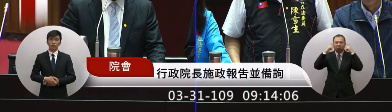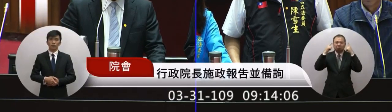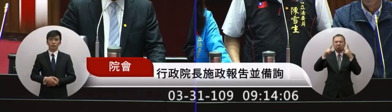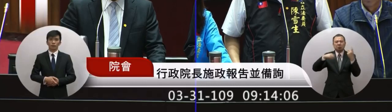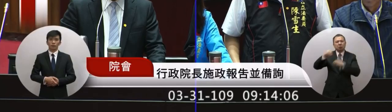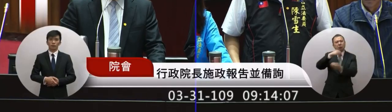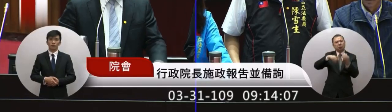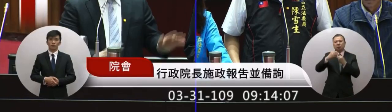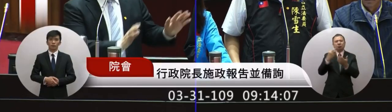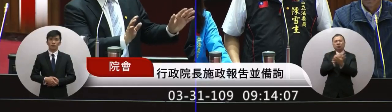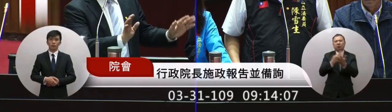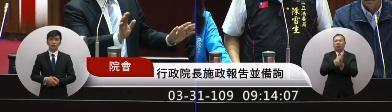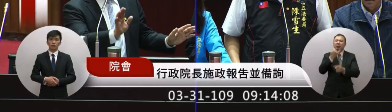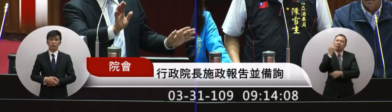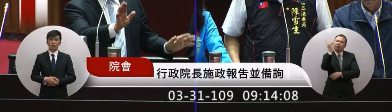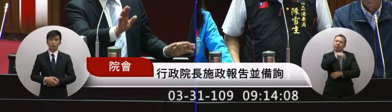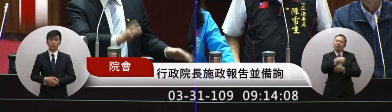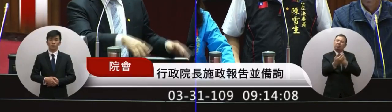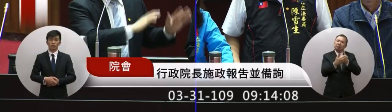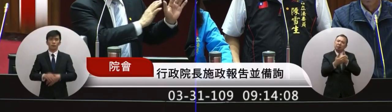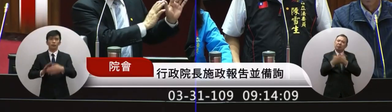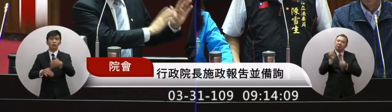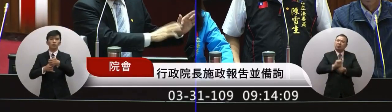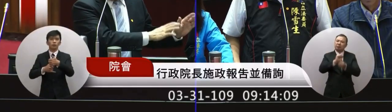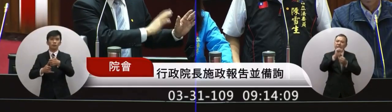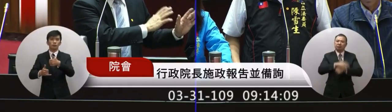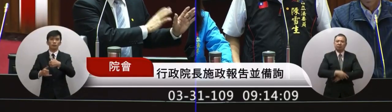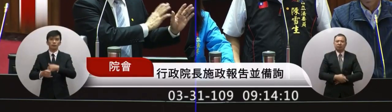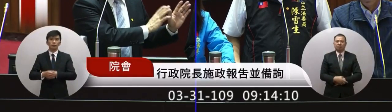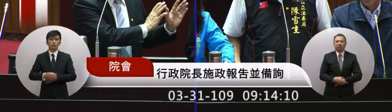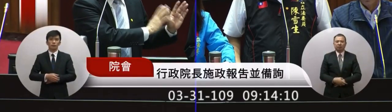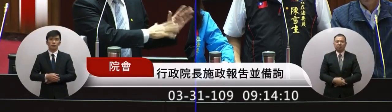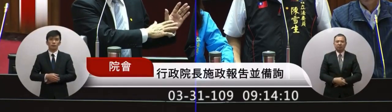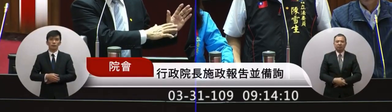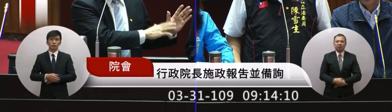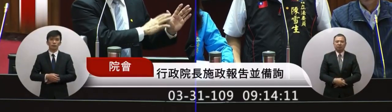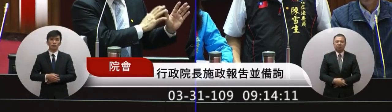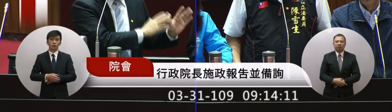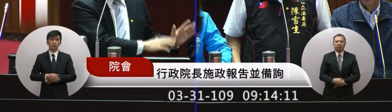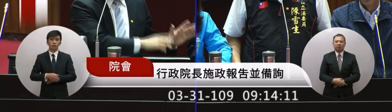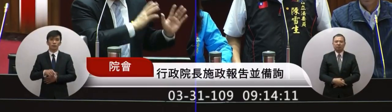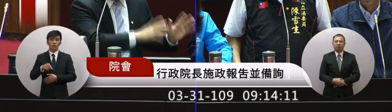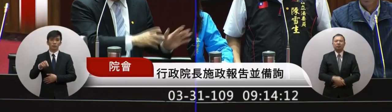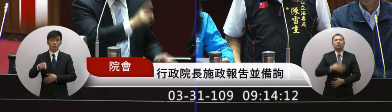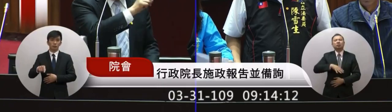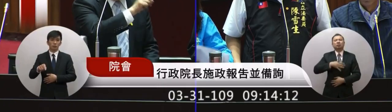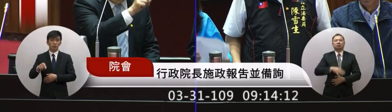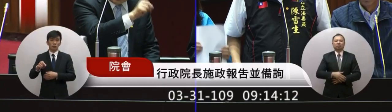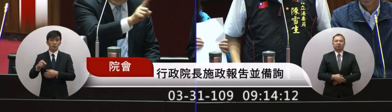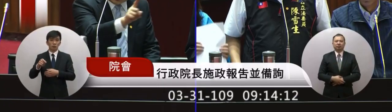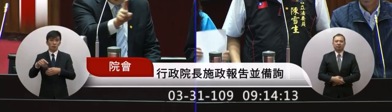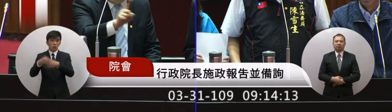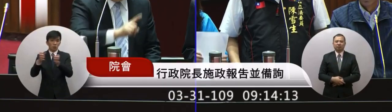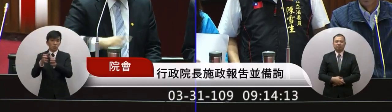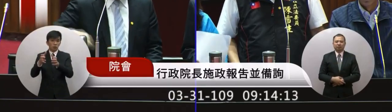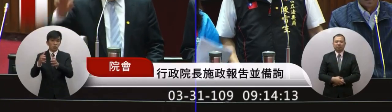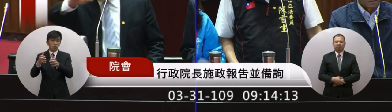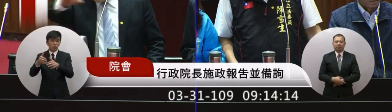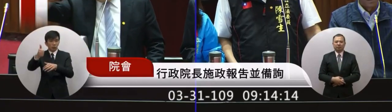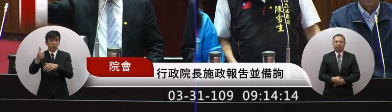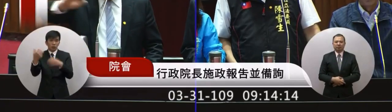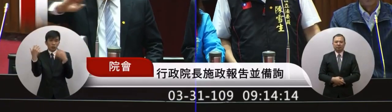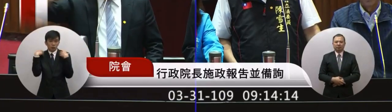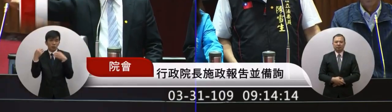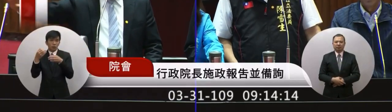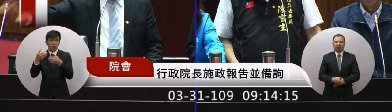跟我们关照一下哈。 这个委员，花不是部长的。 对，我知道。 部长会就特种哪